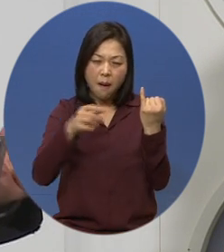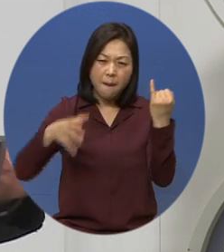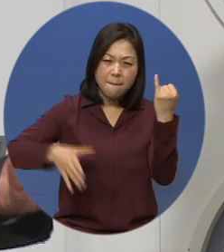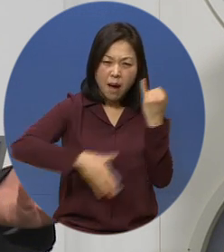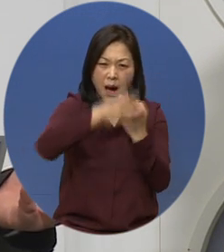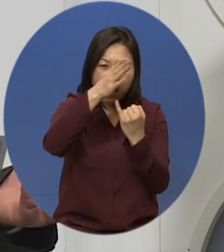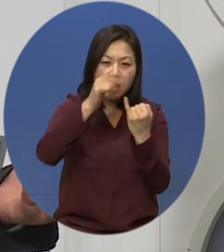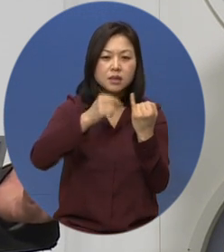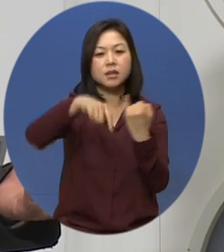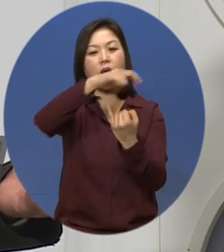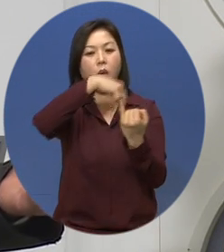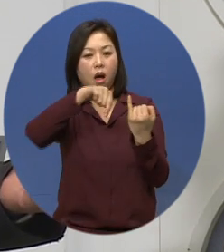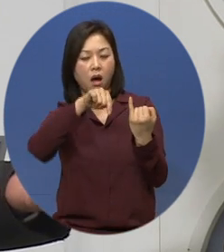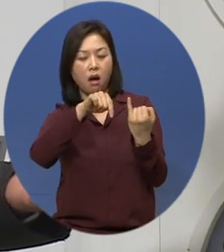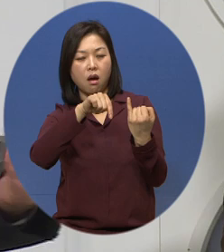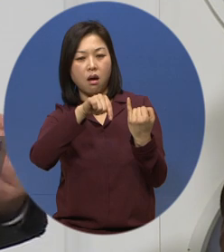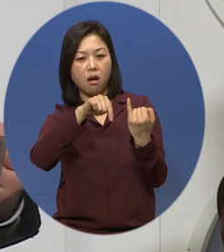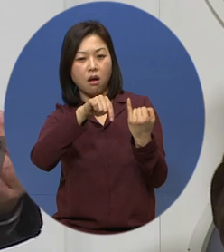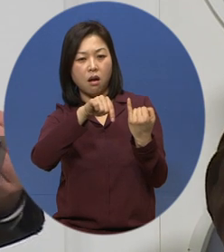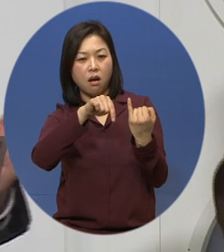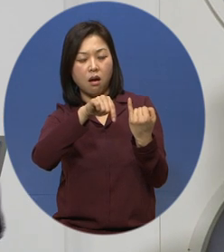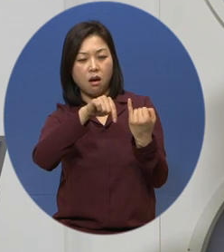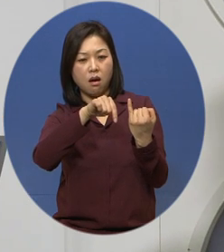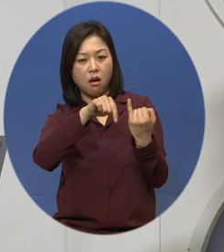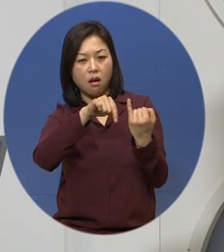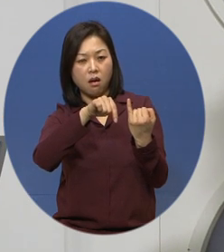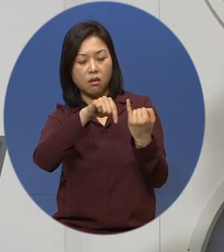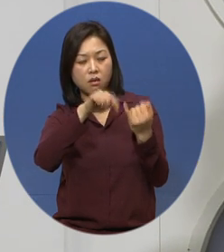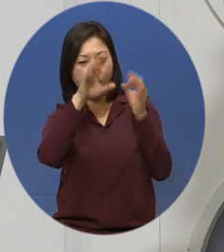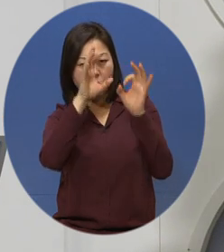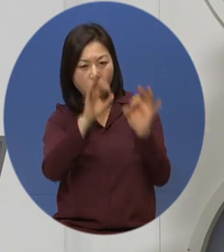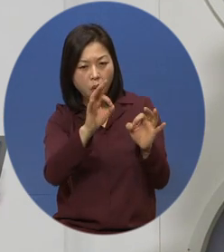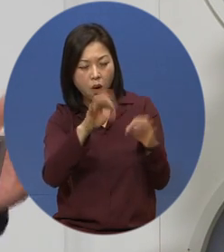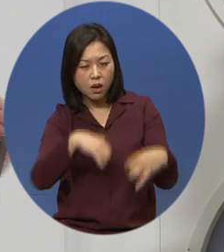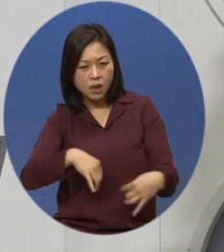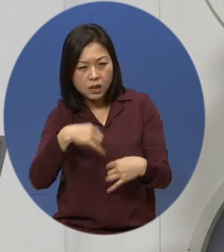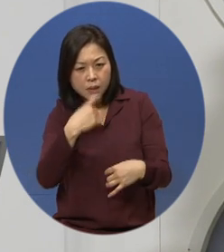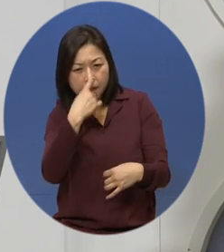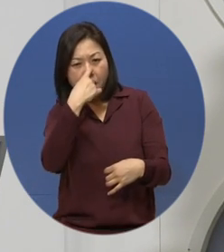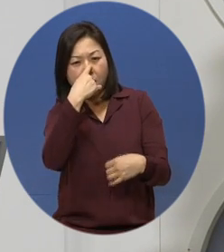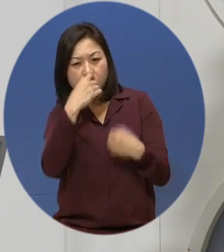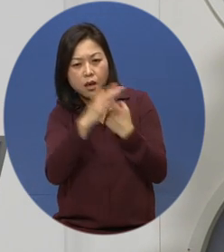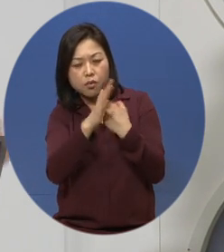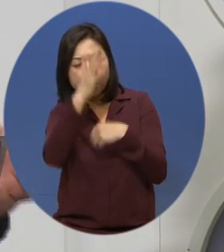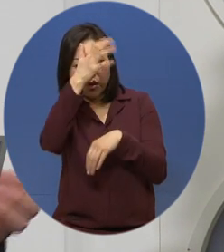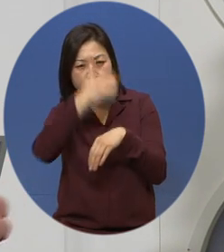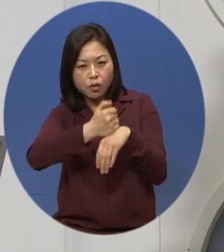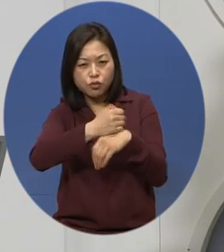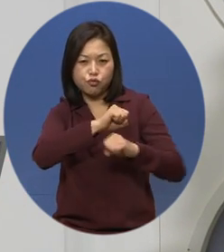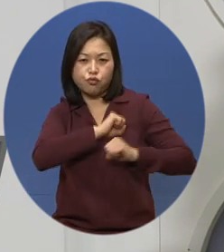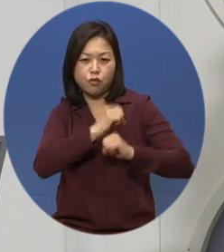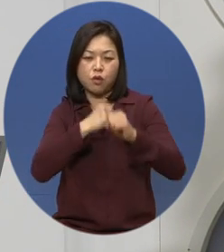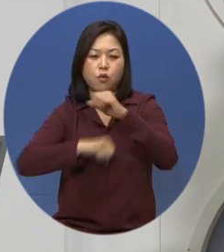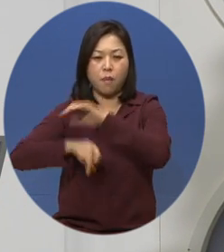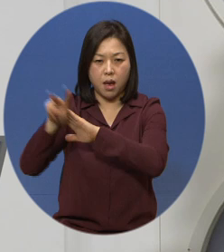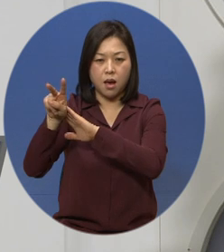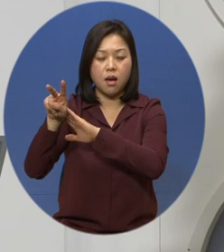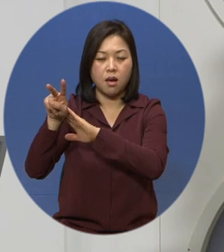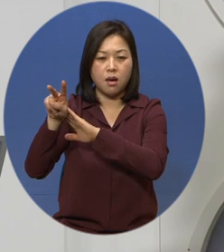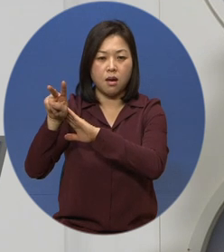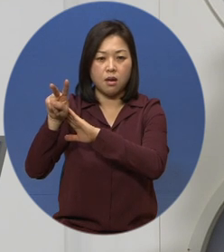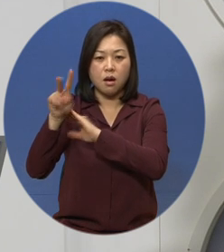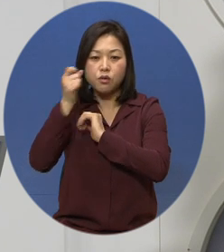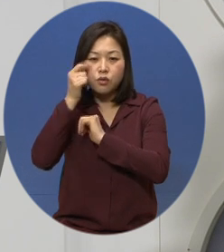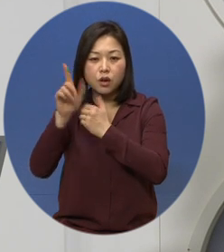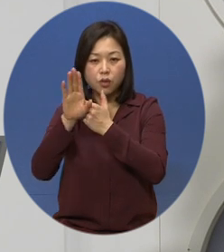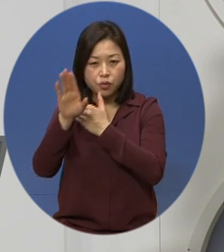그걸 어 양심의 가책을 못 이어서 타령을 합니다 촬영에서 어유